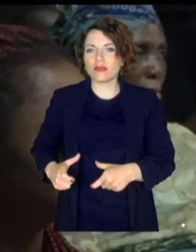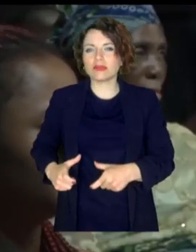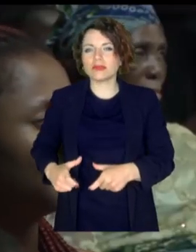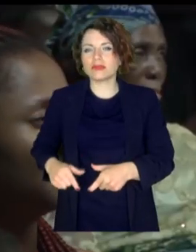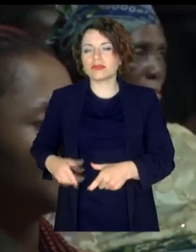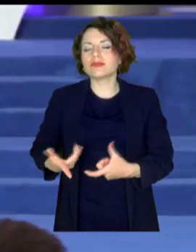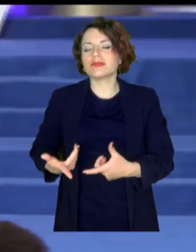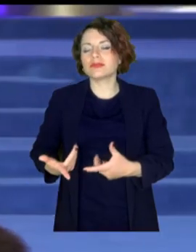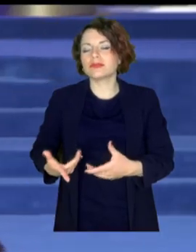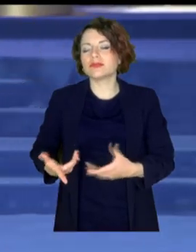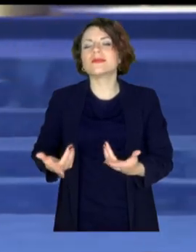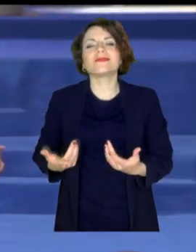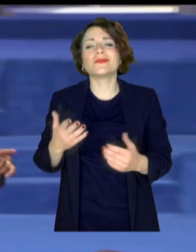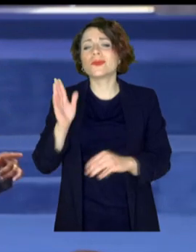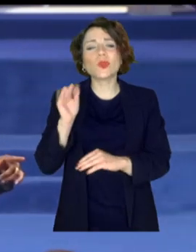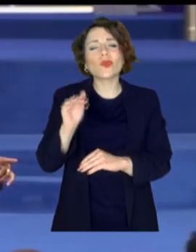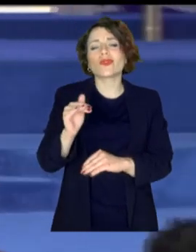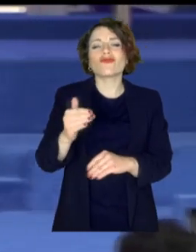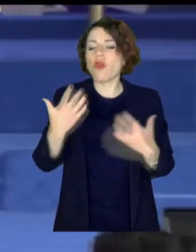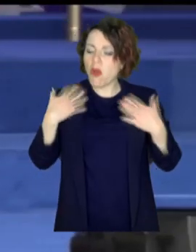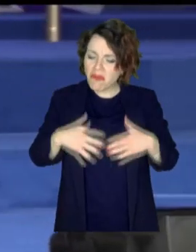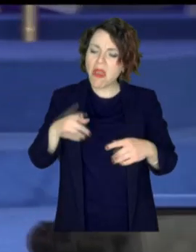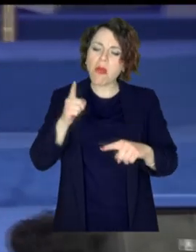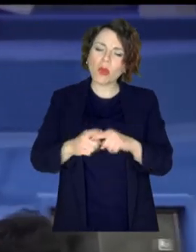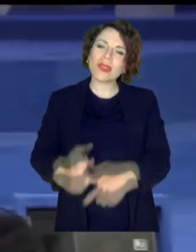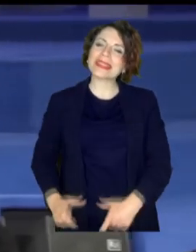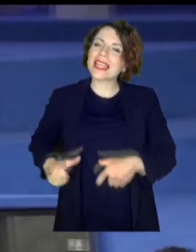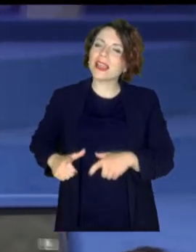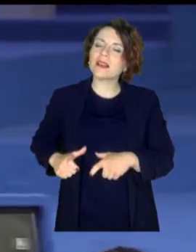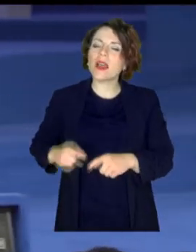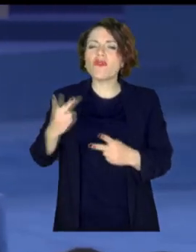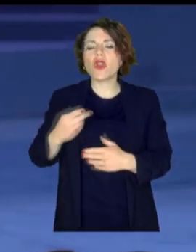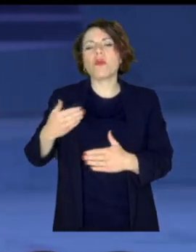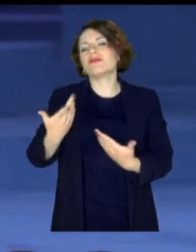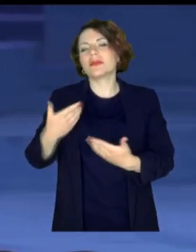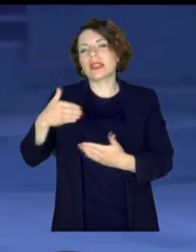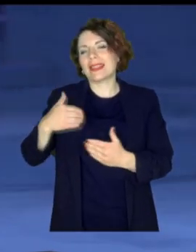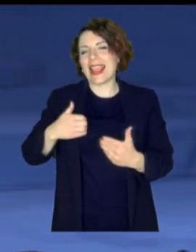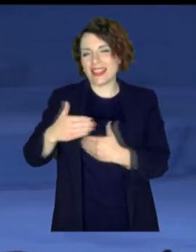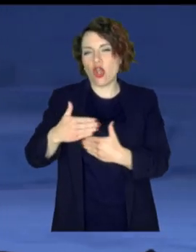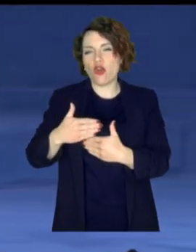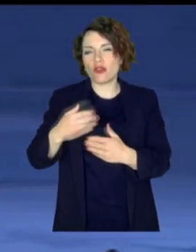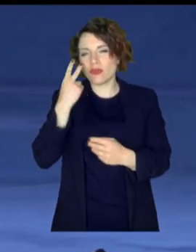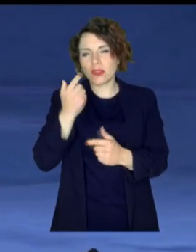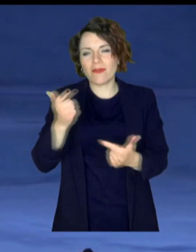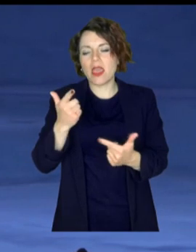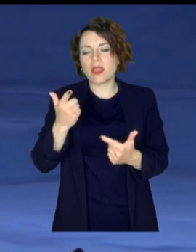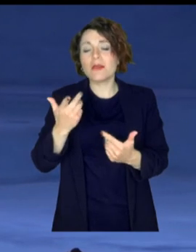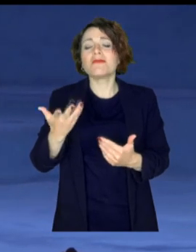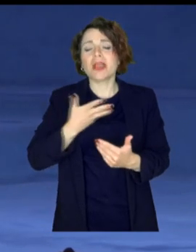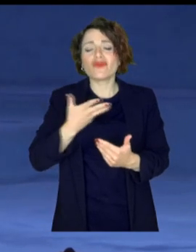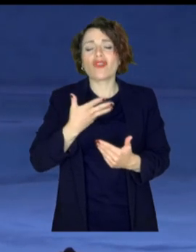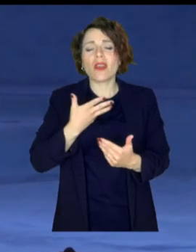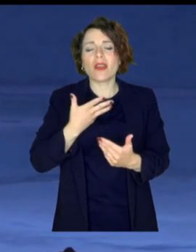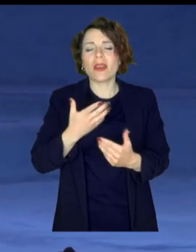che è diventato parte del loro abbigliamento quotidiano. Non si vede, lo tengono nascosto nella giacca. Sta appeso da qualche parte nel